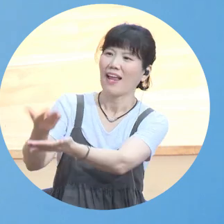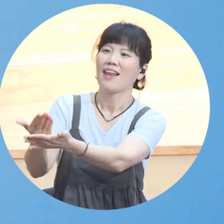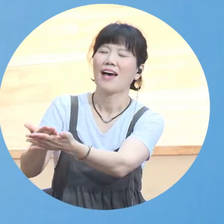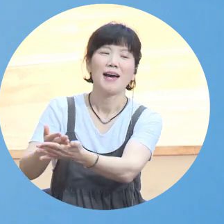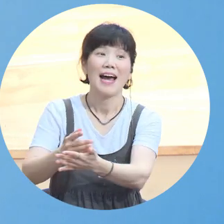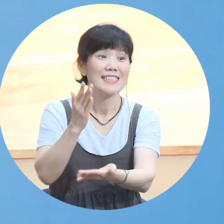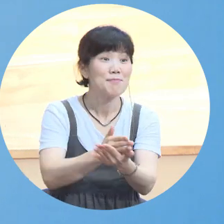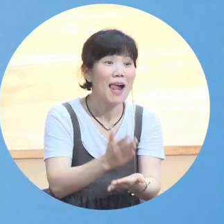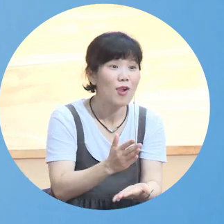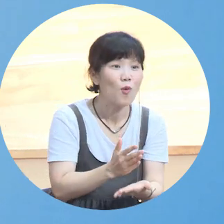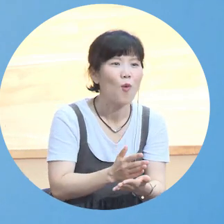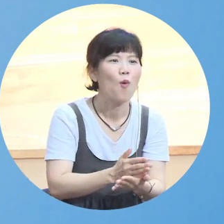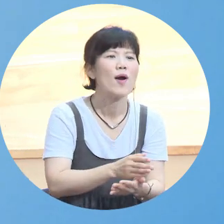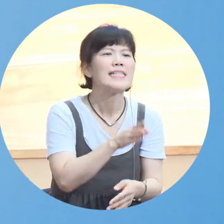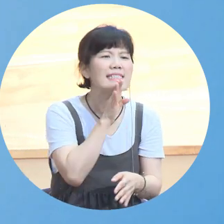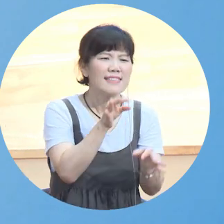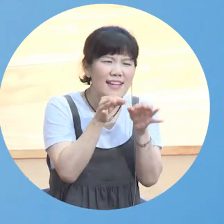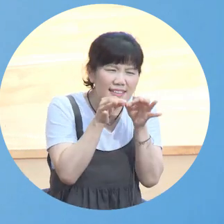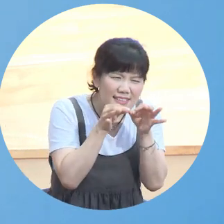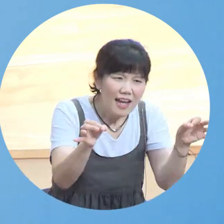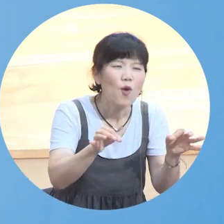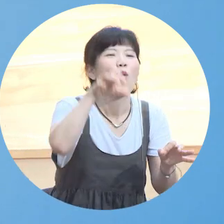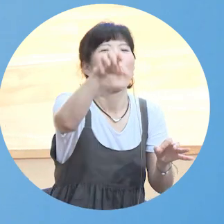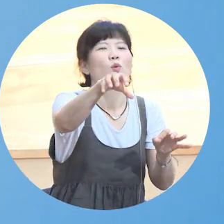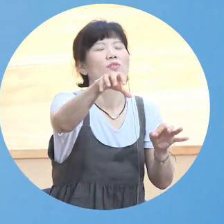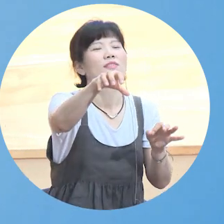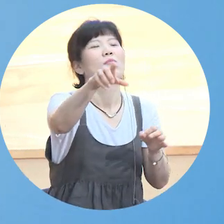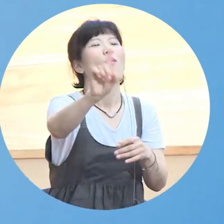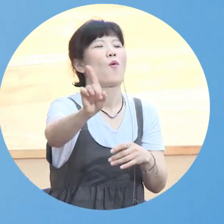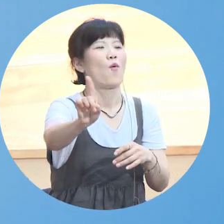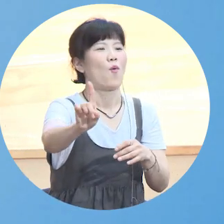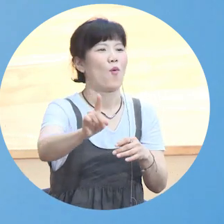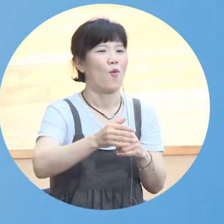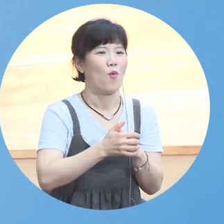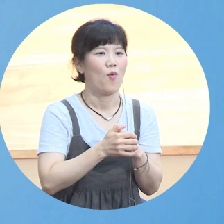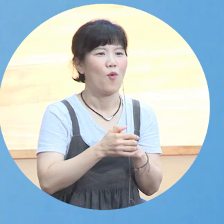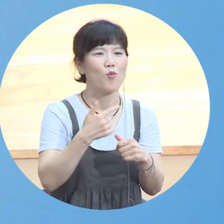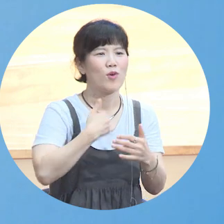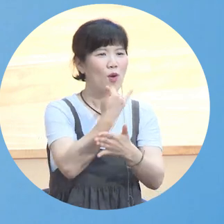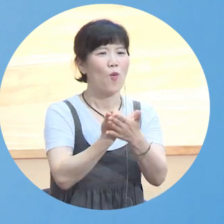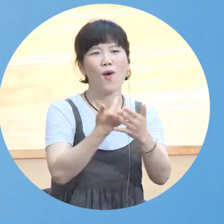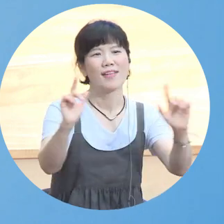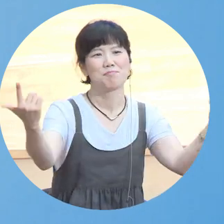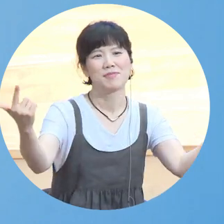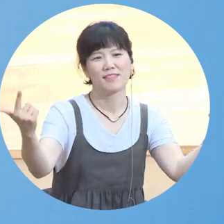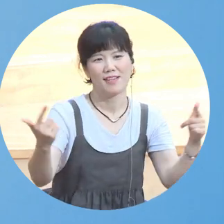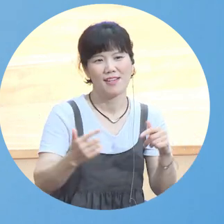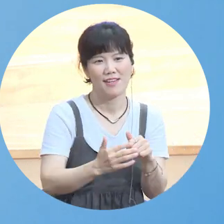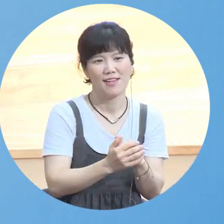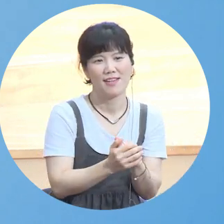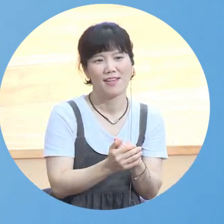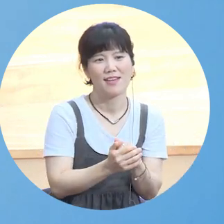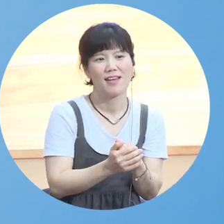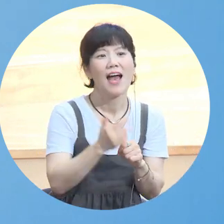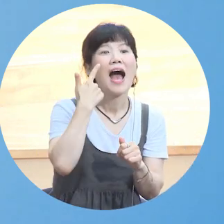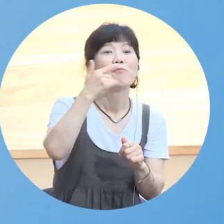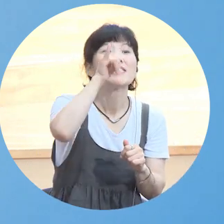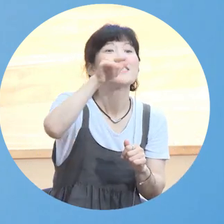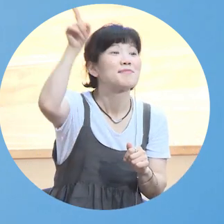차 될 대상 있어요 우리가 고아가 아니거든요 6 아버지가 있거든요